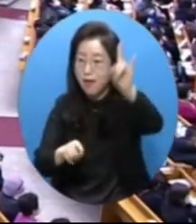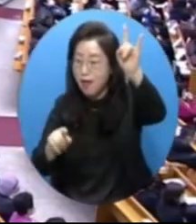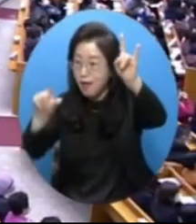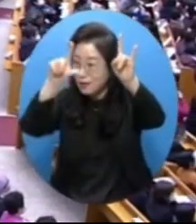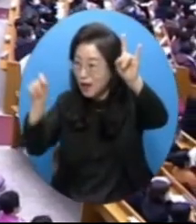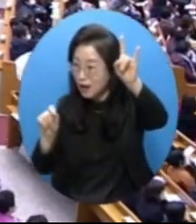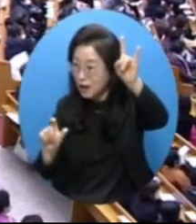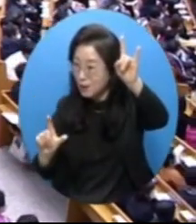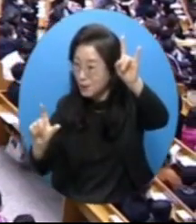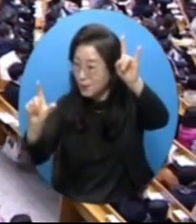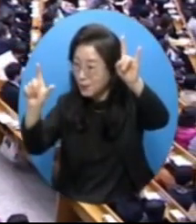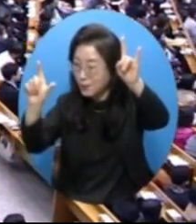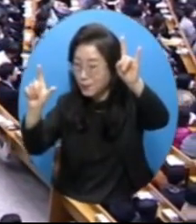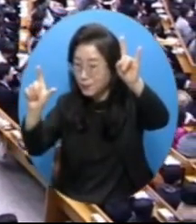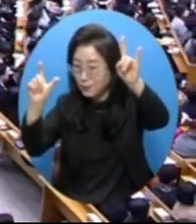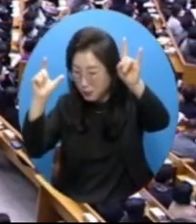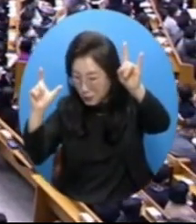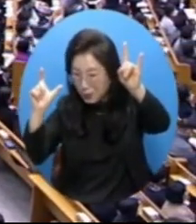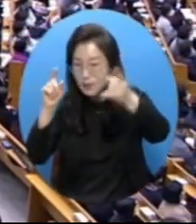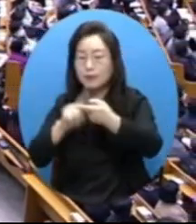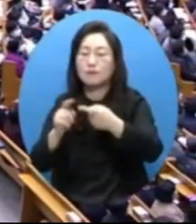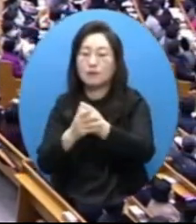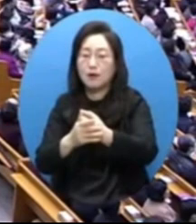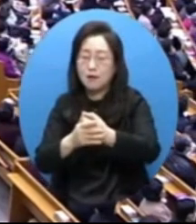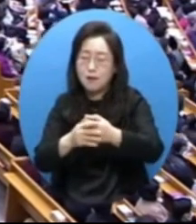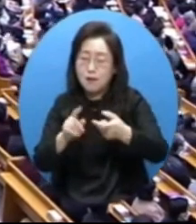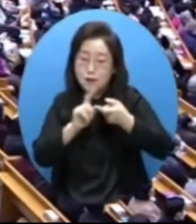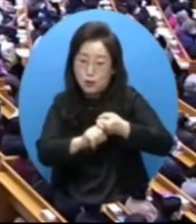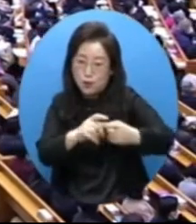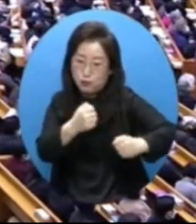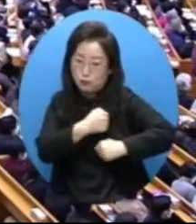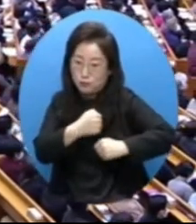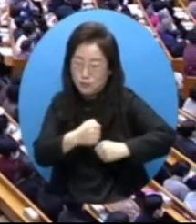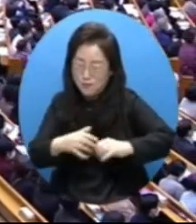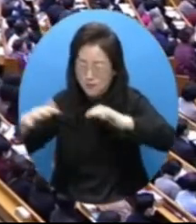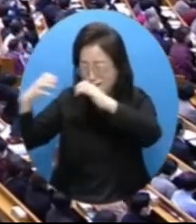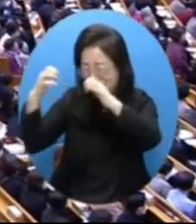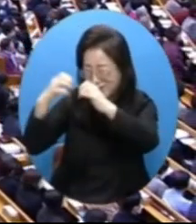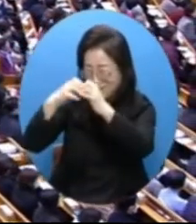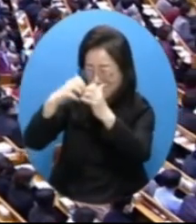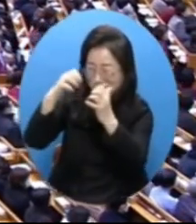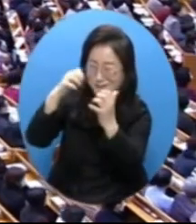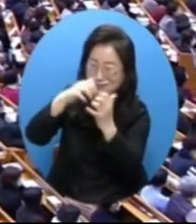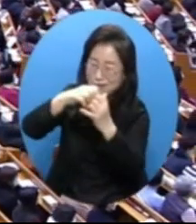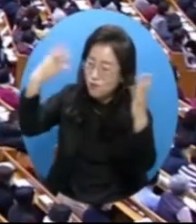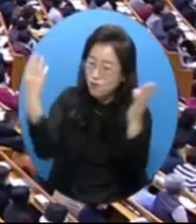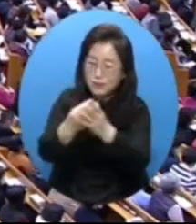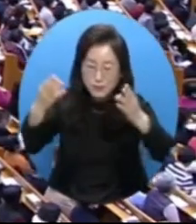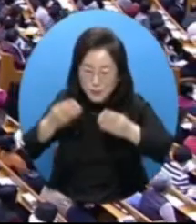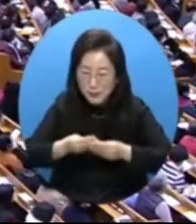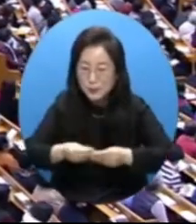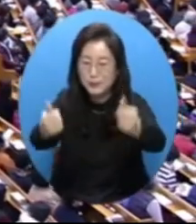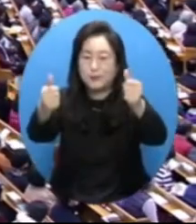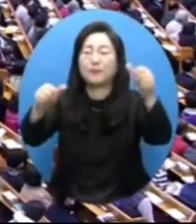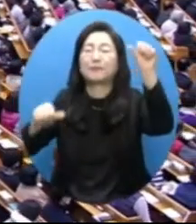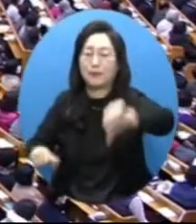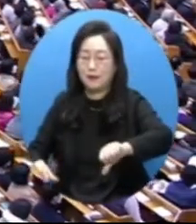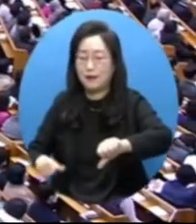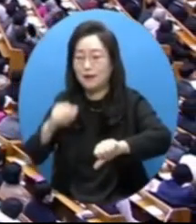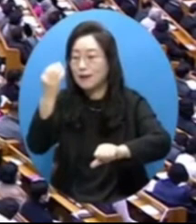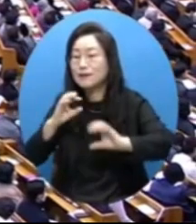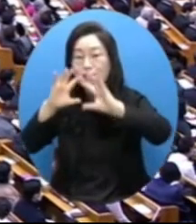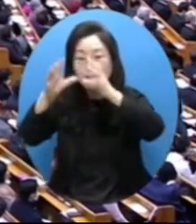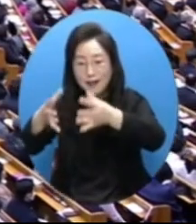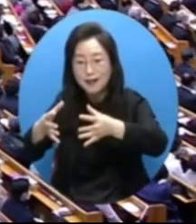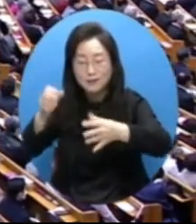멈추니까 연합군이 완전히 바를 때까지 저들을 전쟁에서 치고 또 치고 또 쳐서 완전히 그들이 피하게 되었고이 사람